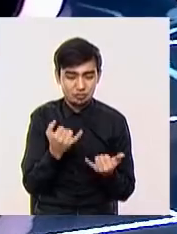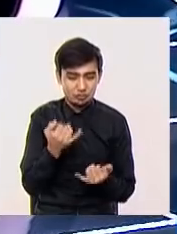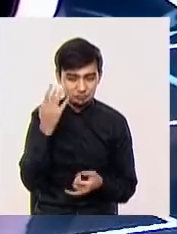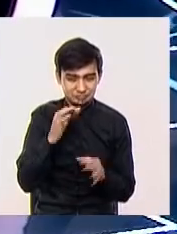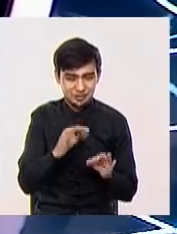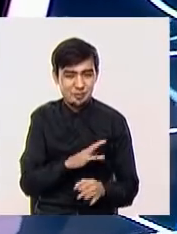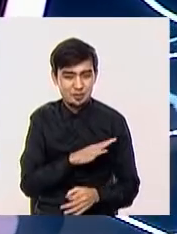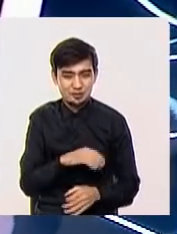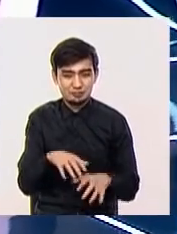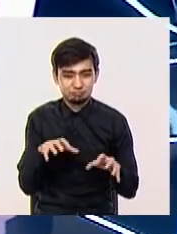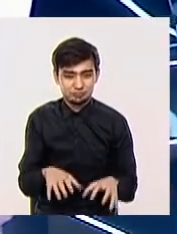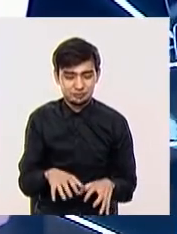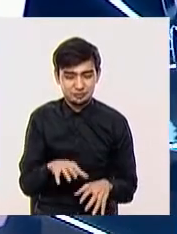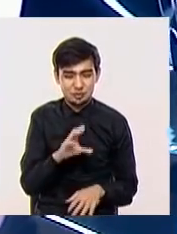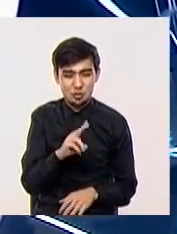сделала председатель комитета